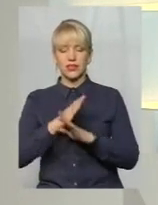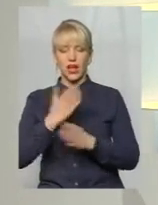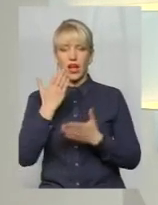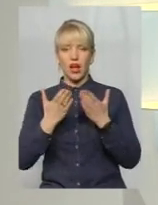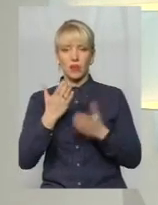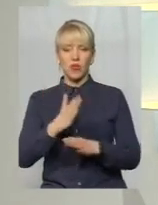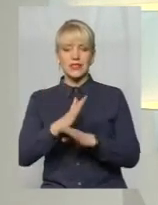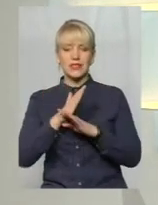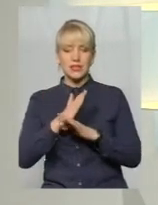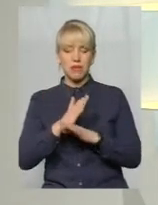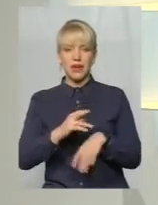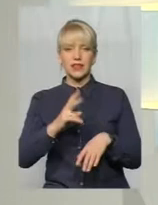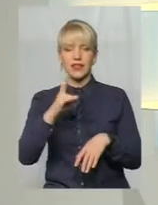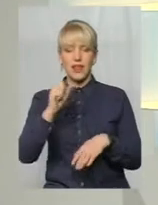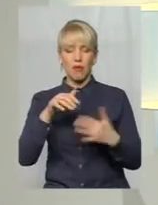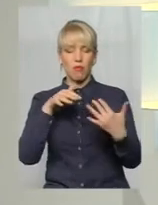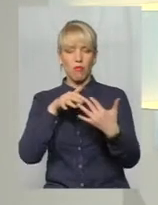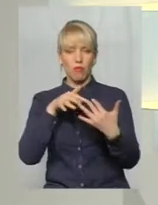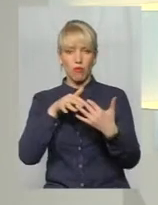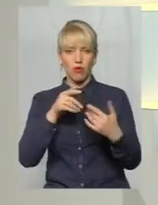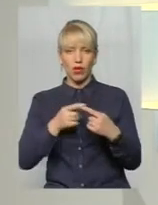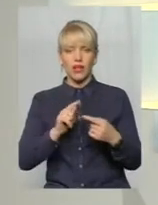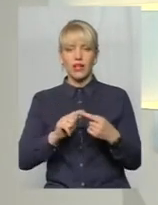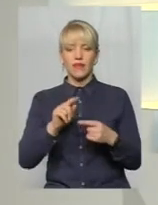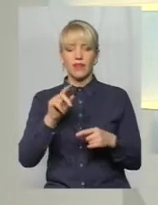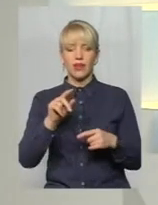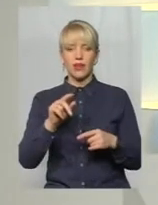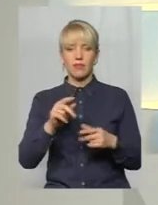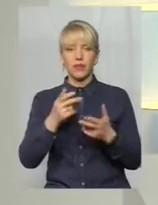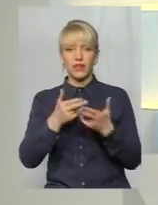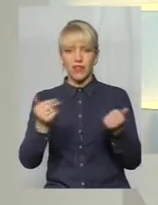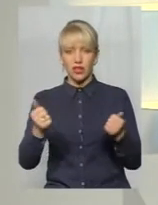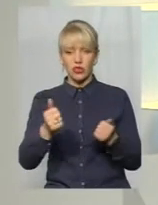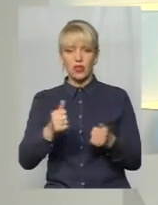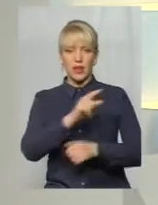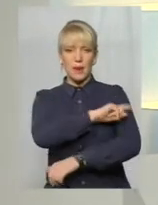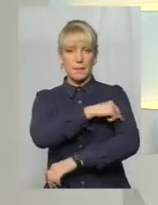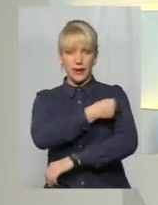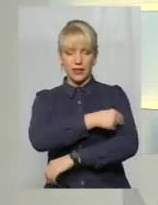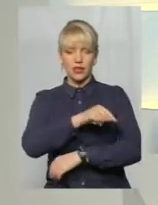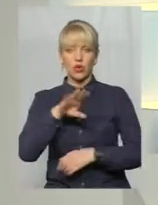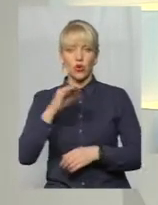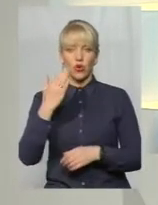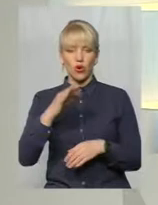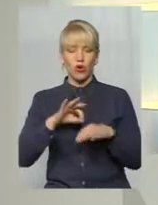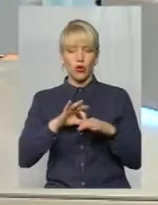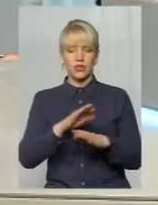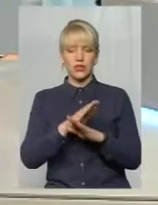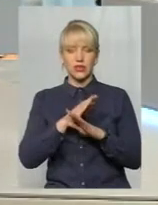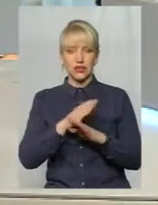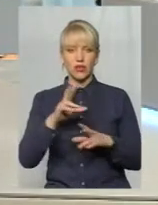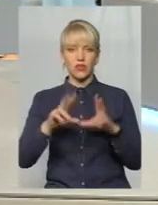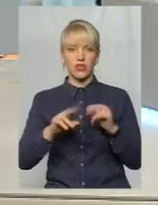медик, так, то у збройних формуваннях його прийнято вважати загиблим, а у решті випадків зниклим безвісті. От